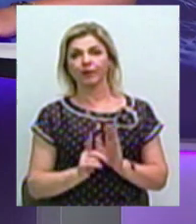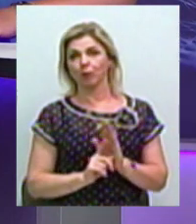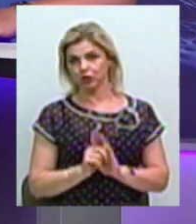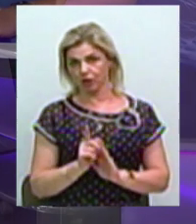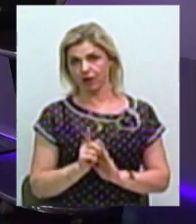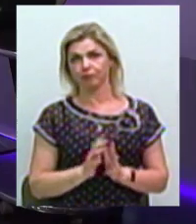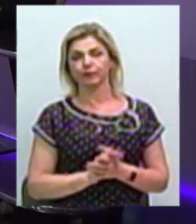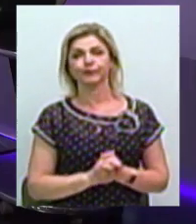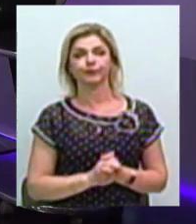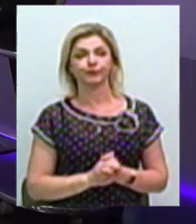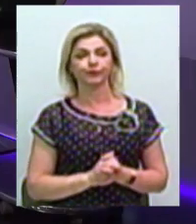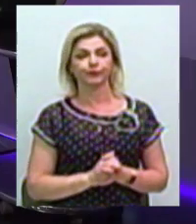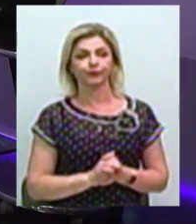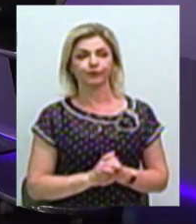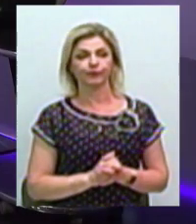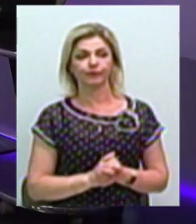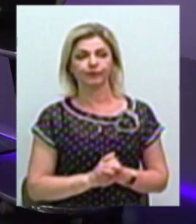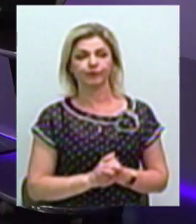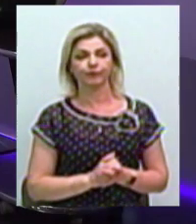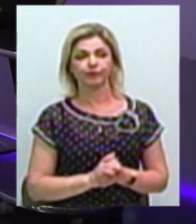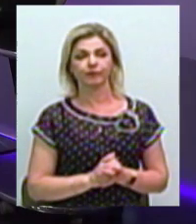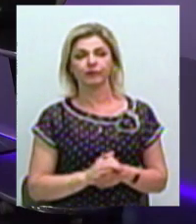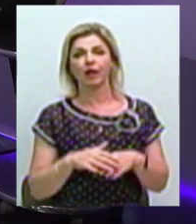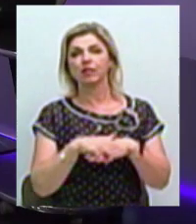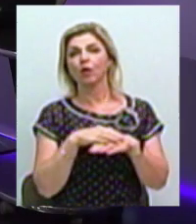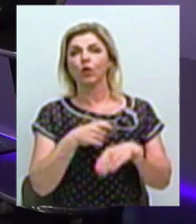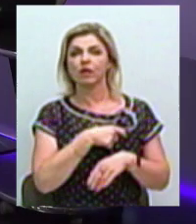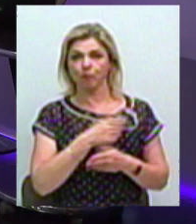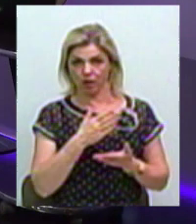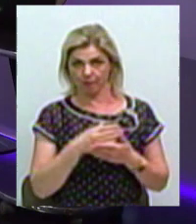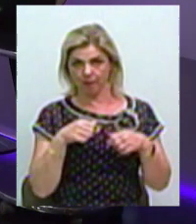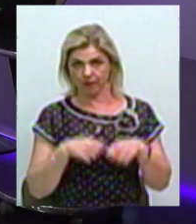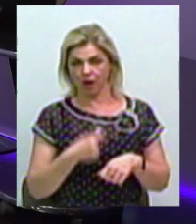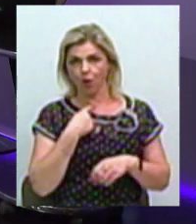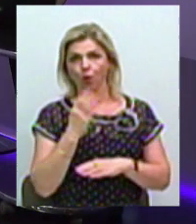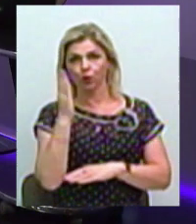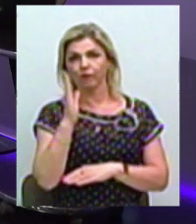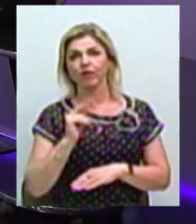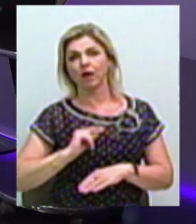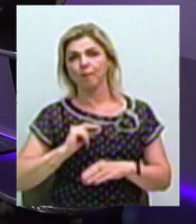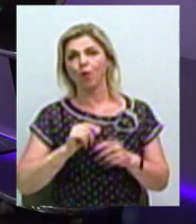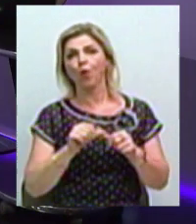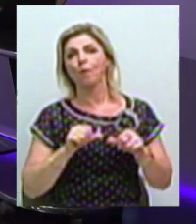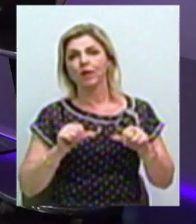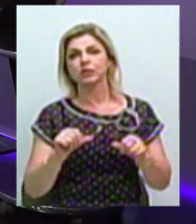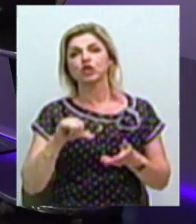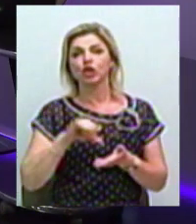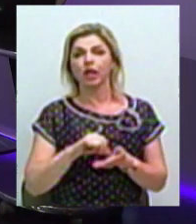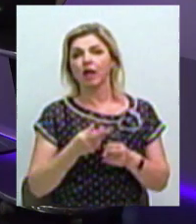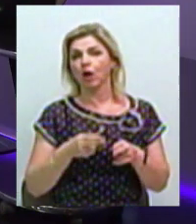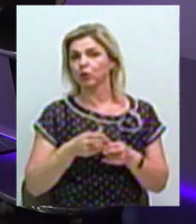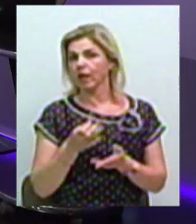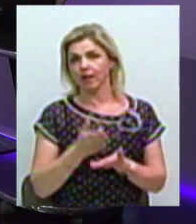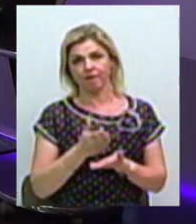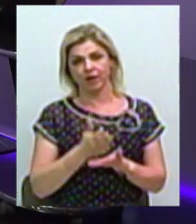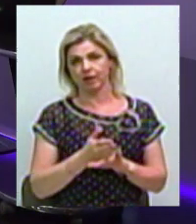починаємо. Будь ласка, таймер півтори хвилини. Народний депутат має право голосу в роботі комісії, комітету, членом яких він не є?